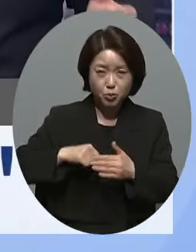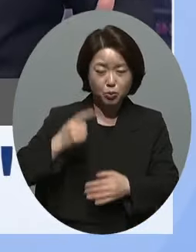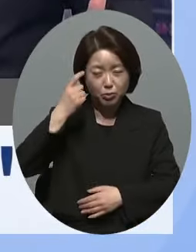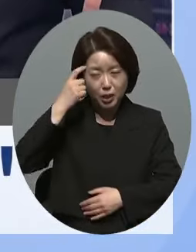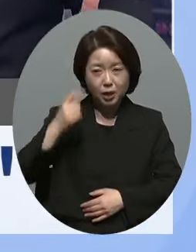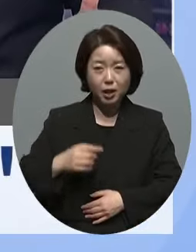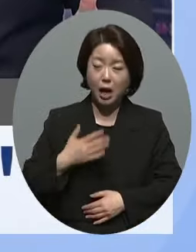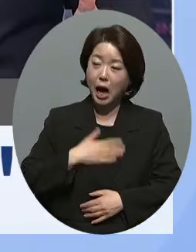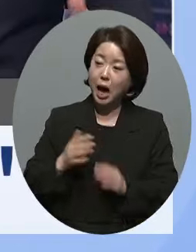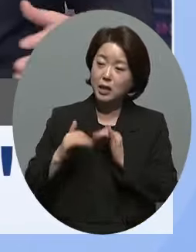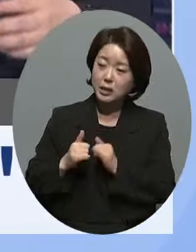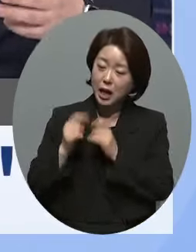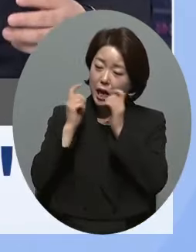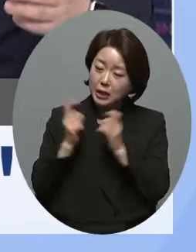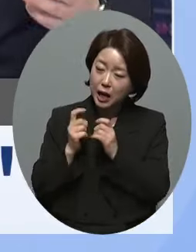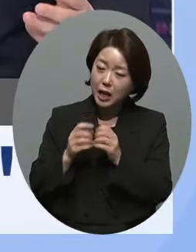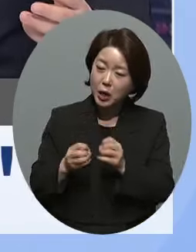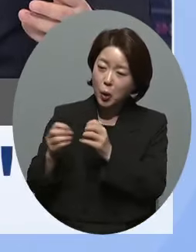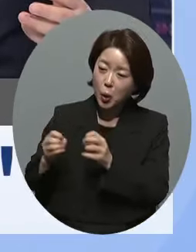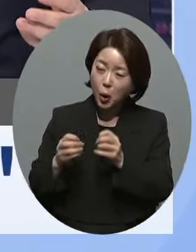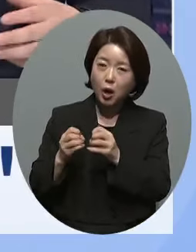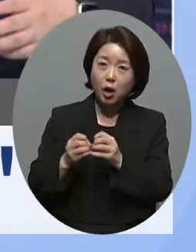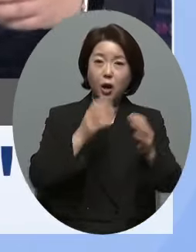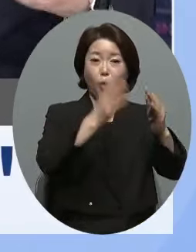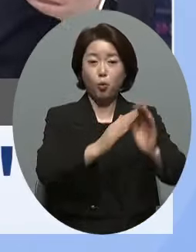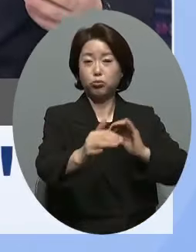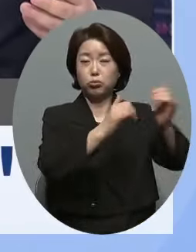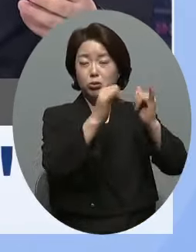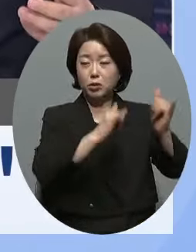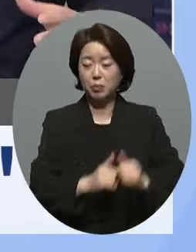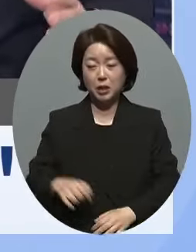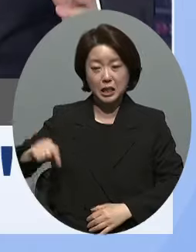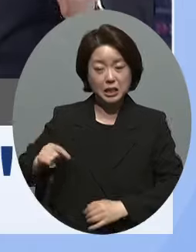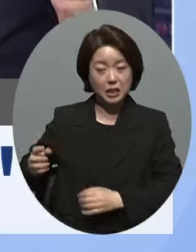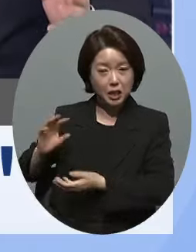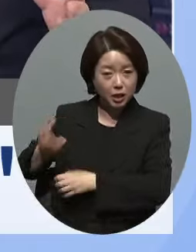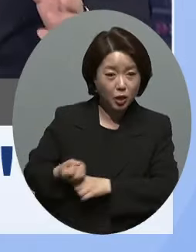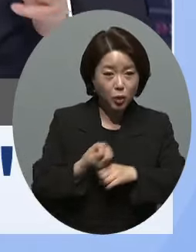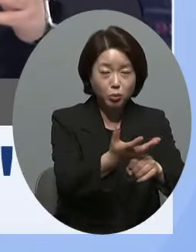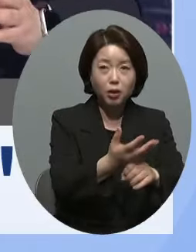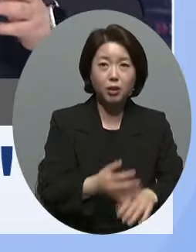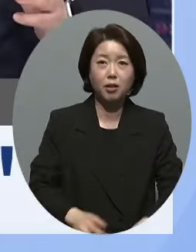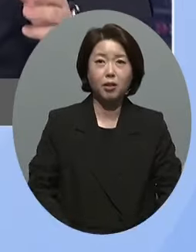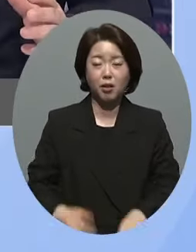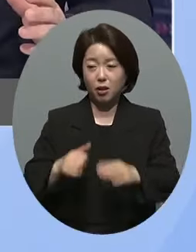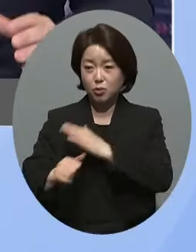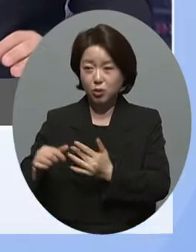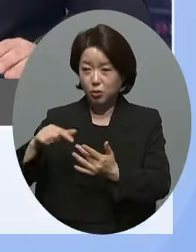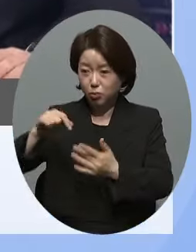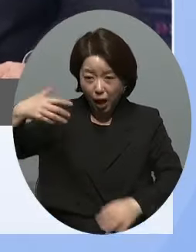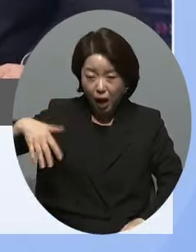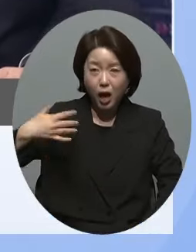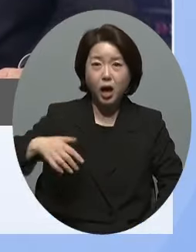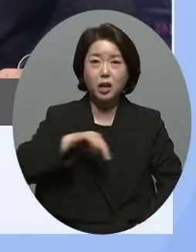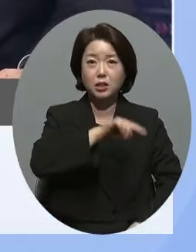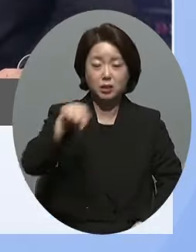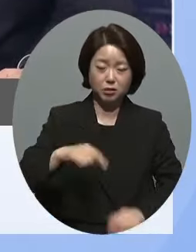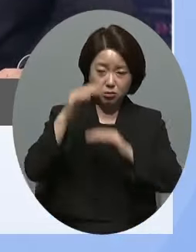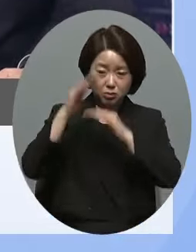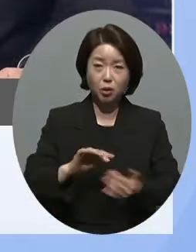지인들과 사석에서 얘기를 해야지 공식적인 인터뷰에서 어떤 비하인드 스토리를 또 원내 대표가 지금 선출도 되지 않은 상황에서 이런 것을